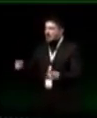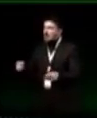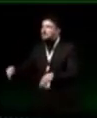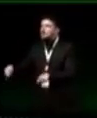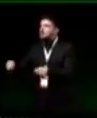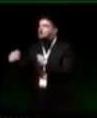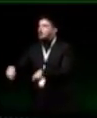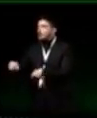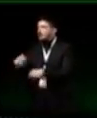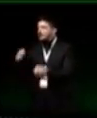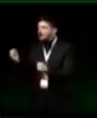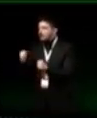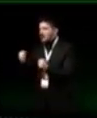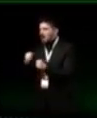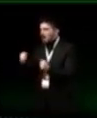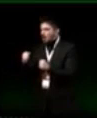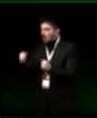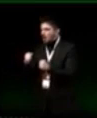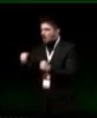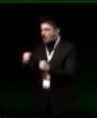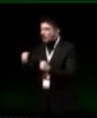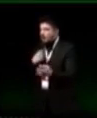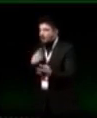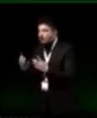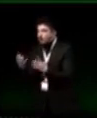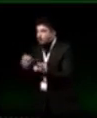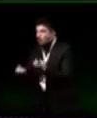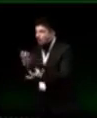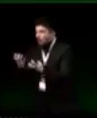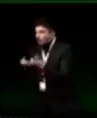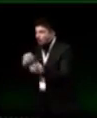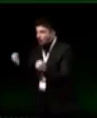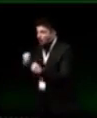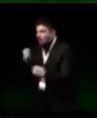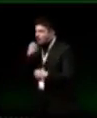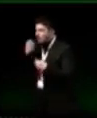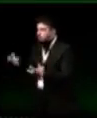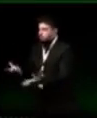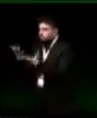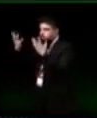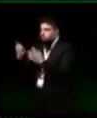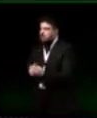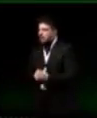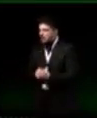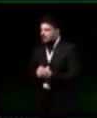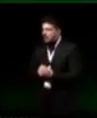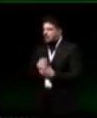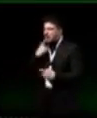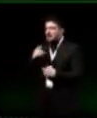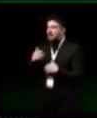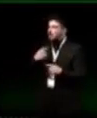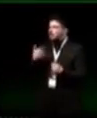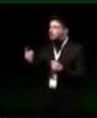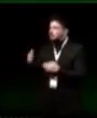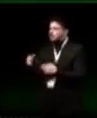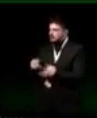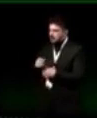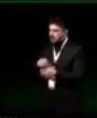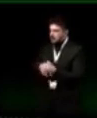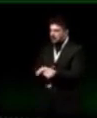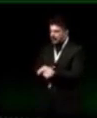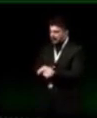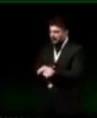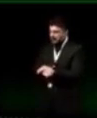paura, soffia sul fuoco della paura. È il centrodestra che ci ha lasciato un paese con lo spread là dov'era e con